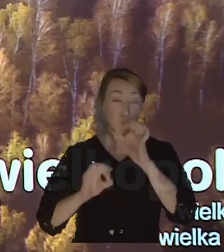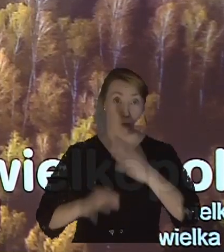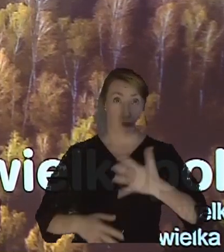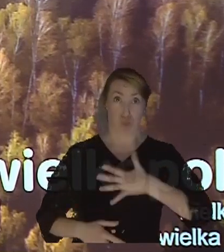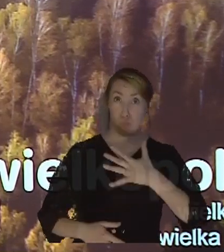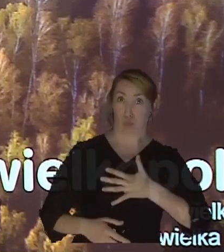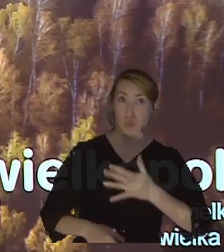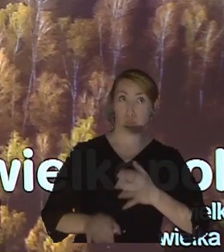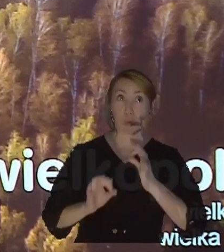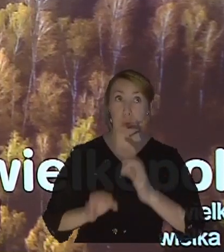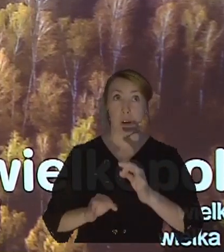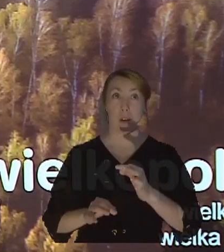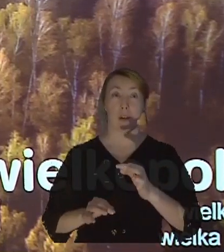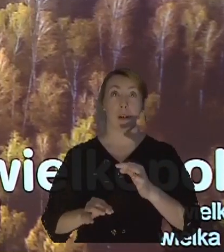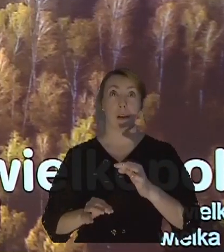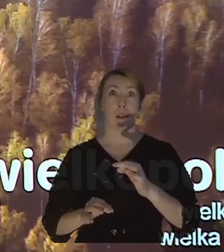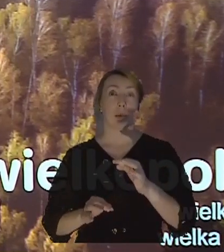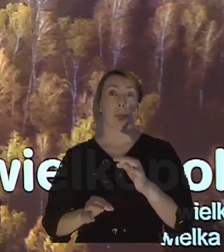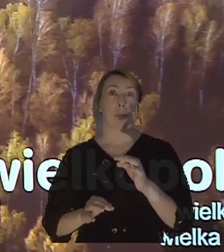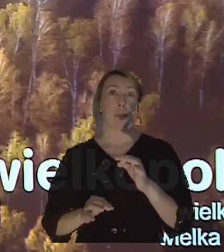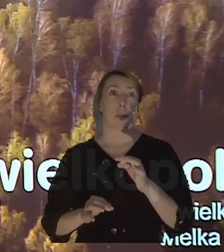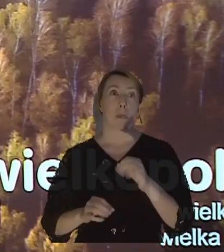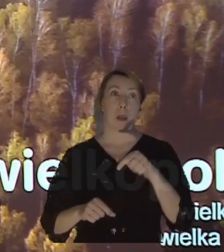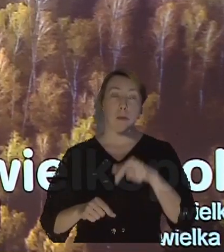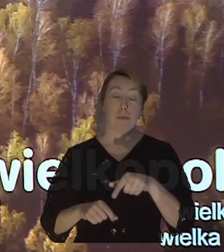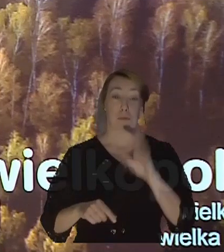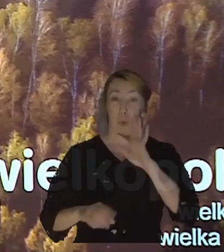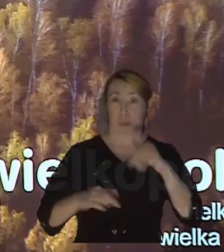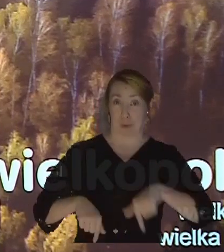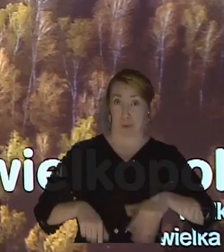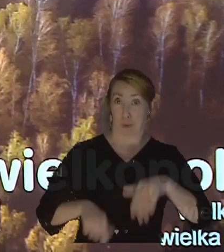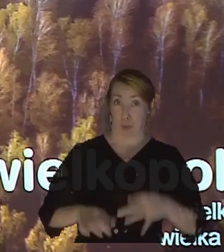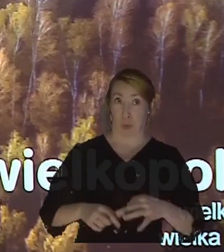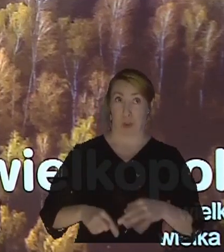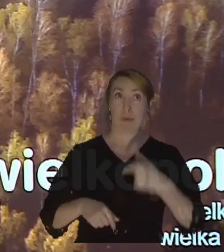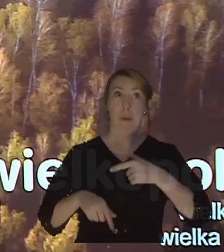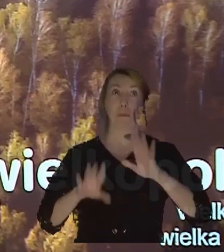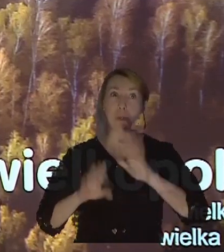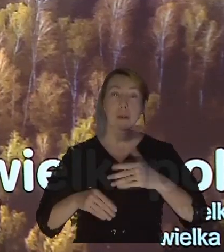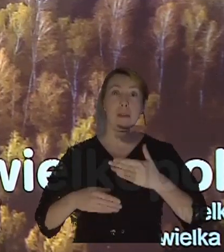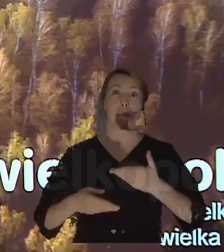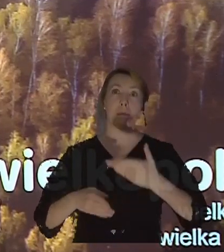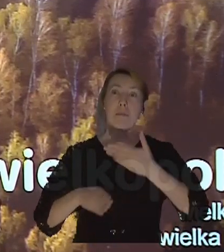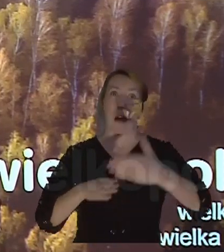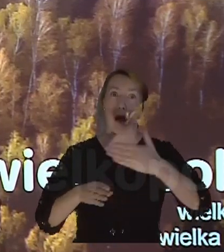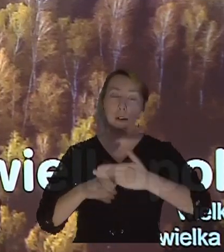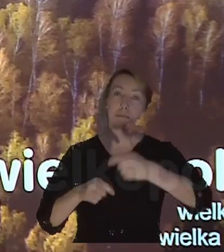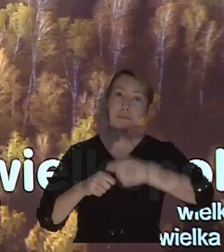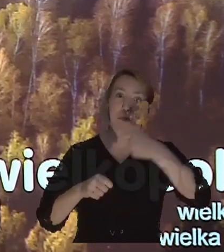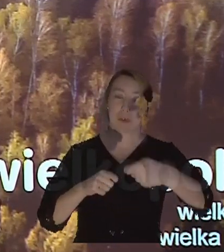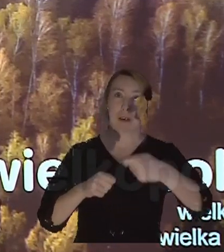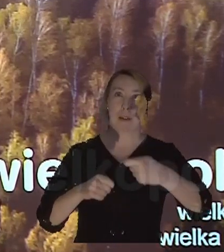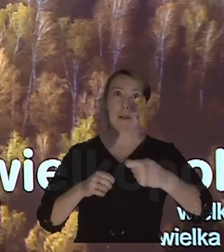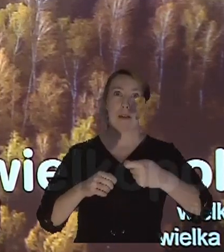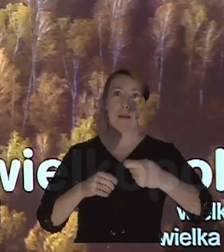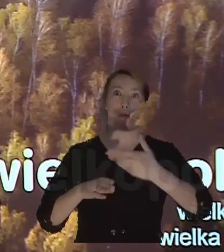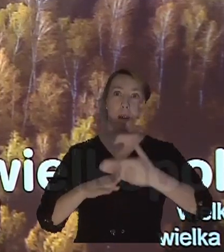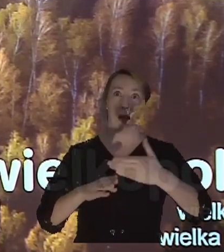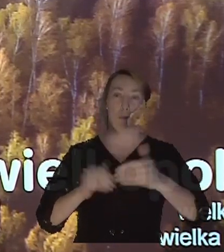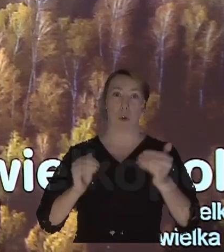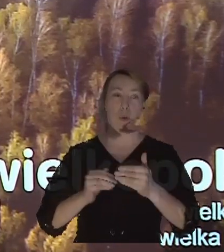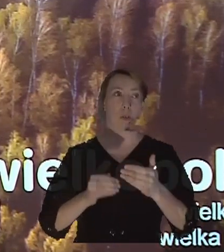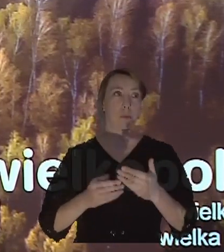dobrym samopoczuciem, czyli takim, jakim mamy my tutaj, który pozwala na kontynuowanie wysiłku przez dłuższy czas?